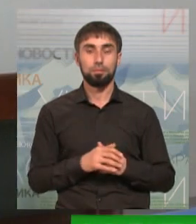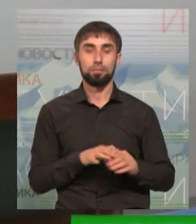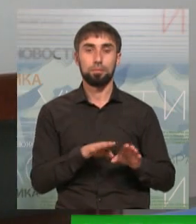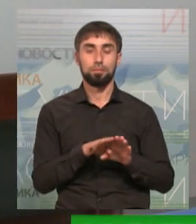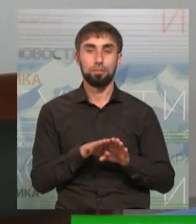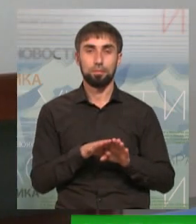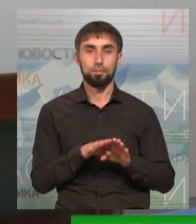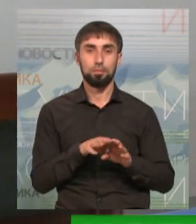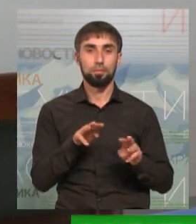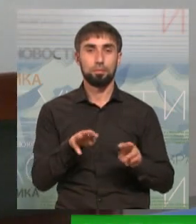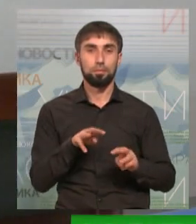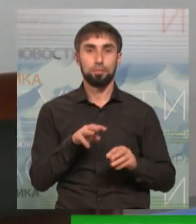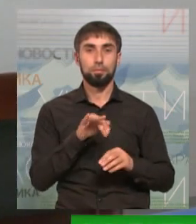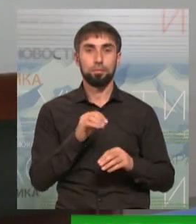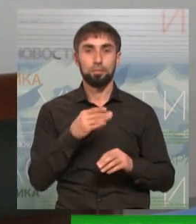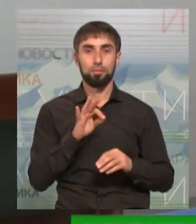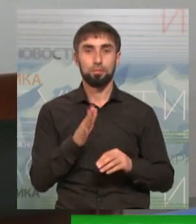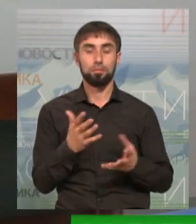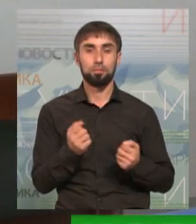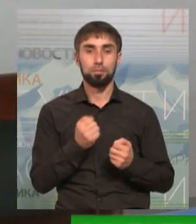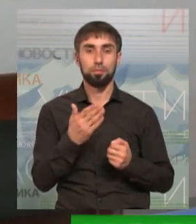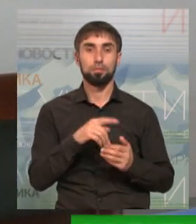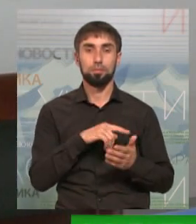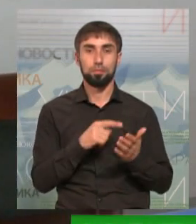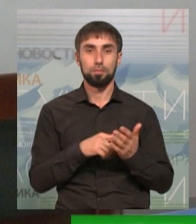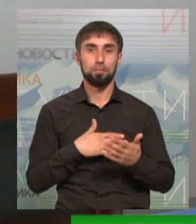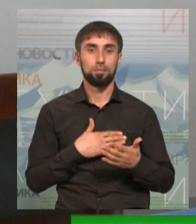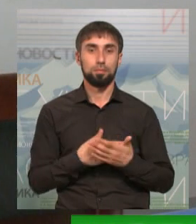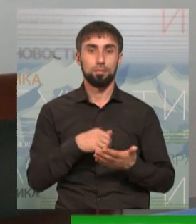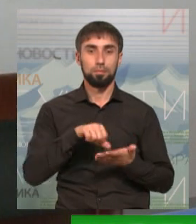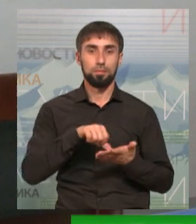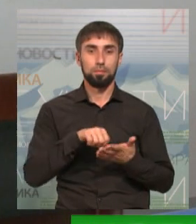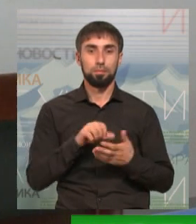Соответственно, Минимужд будет принимать в этом вопросе активное участие.